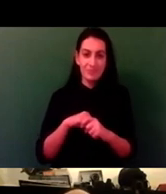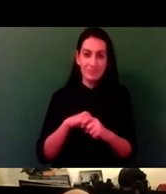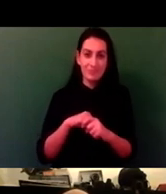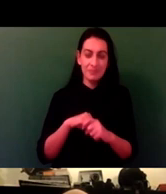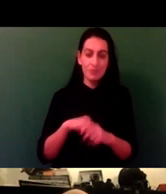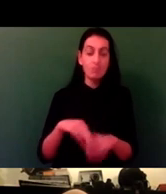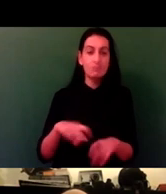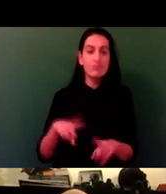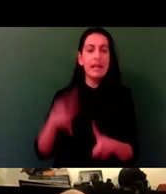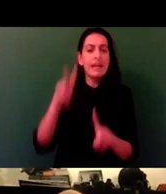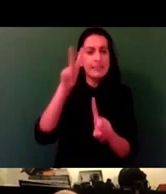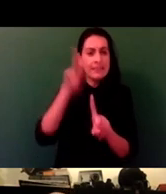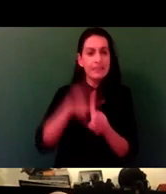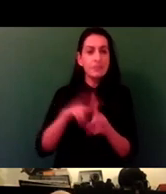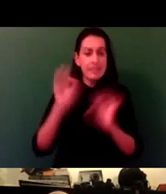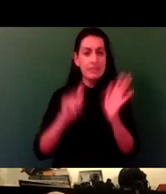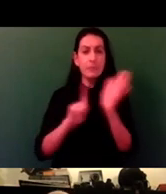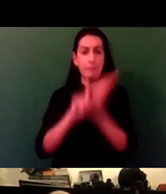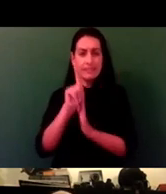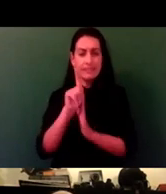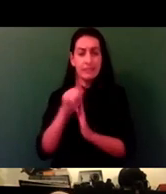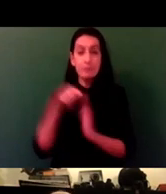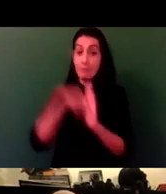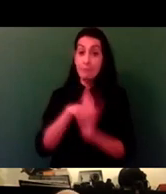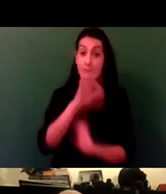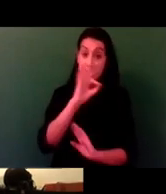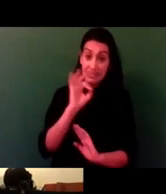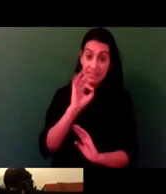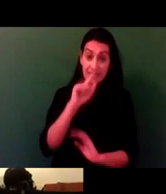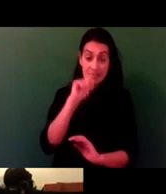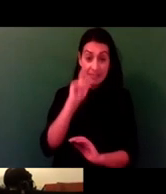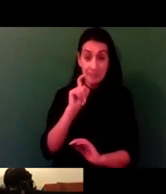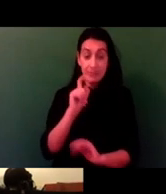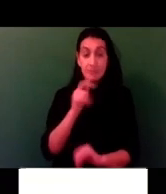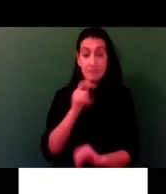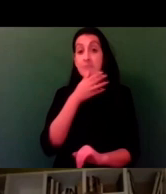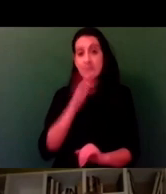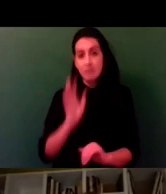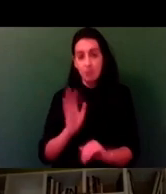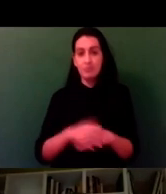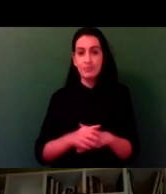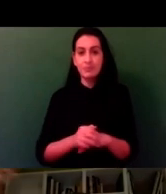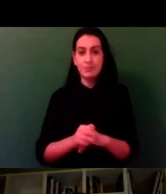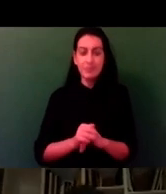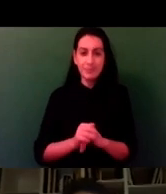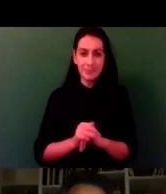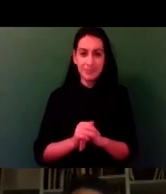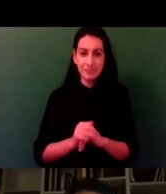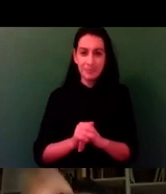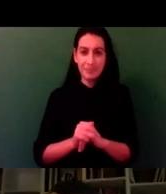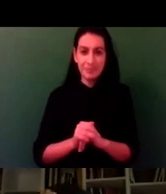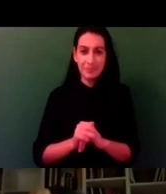ben gerçekten çok önemli buluyorum. Çünkü yine o bahsettiğimiz illüzyonun nasıl karar aşamasındaki illüzyon bir anlamda tasarım aşamasında da